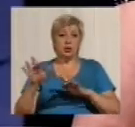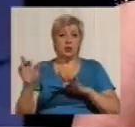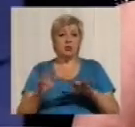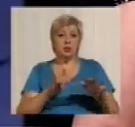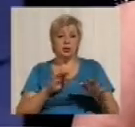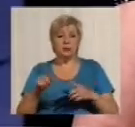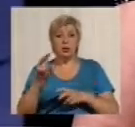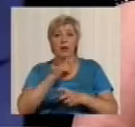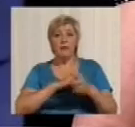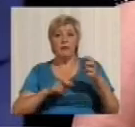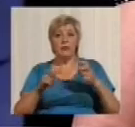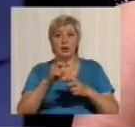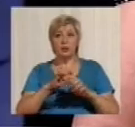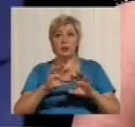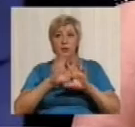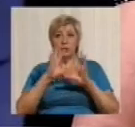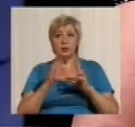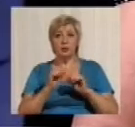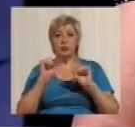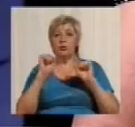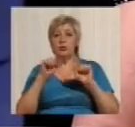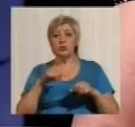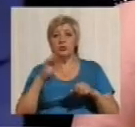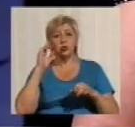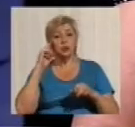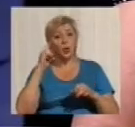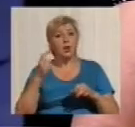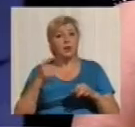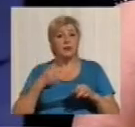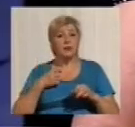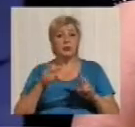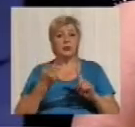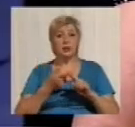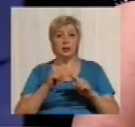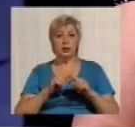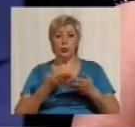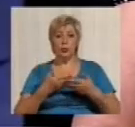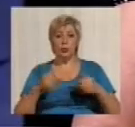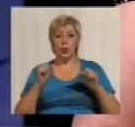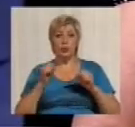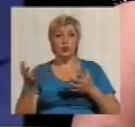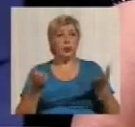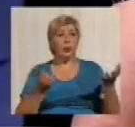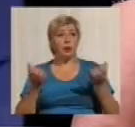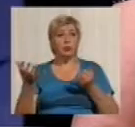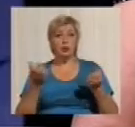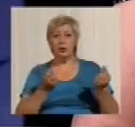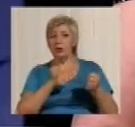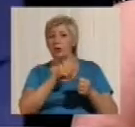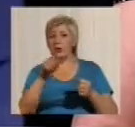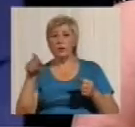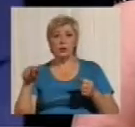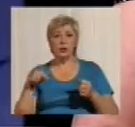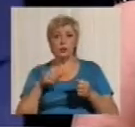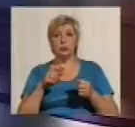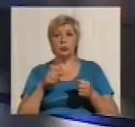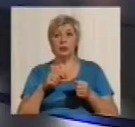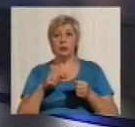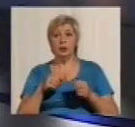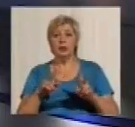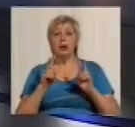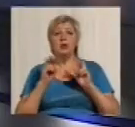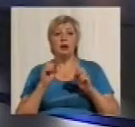выискивать всю возможную информацию, которую мы можем получить отовсюду. И